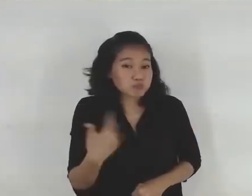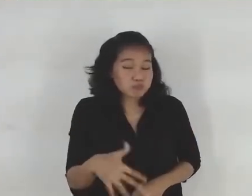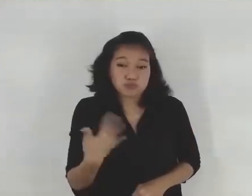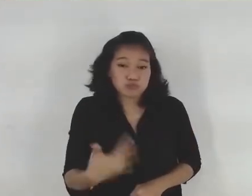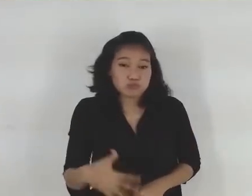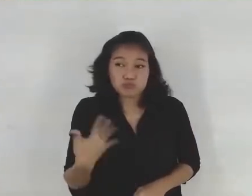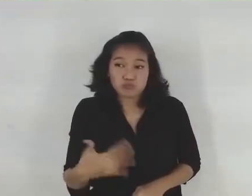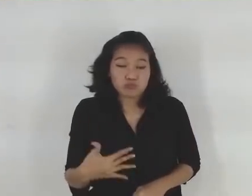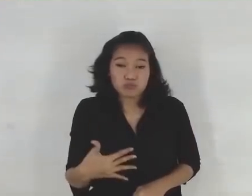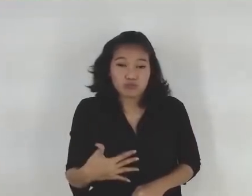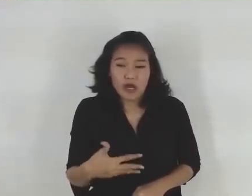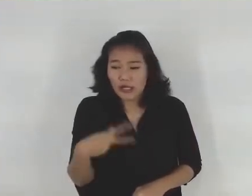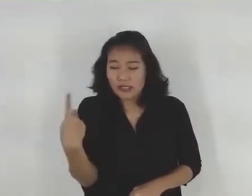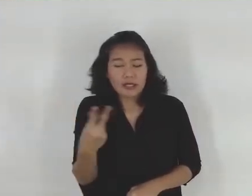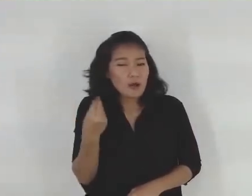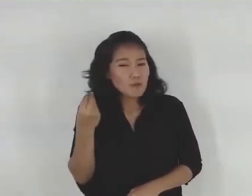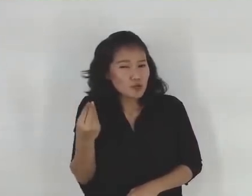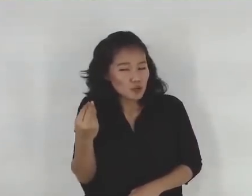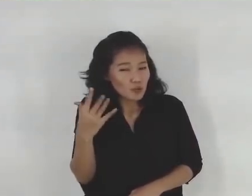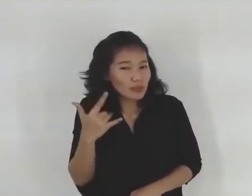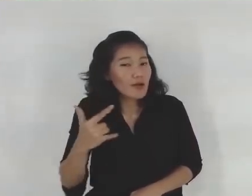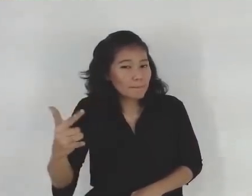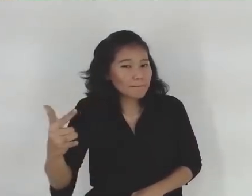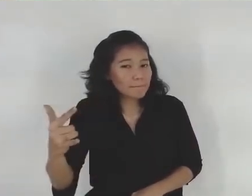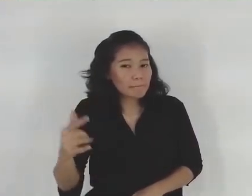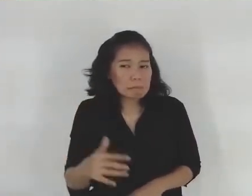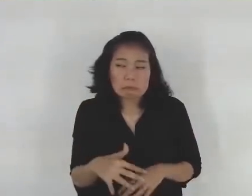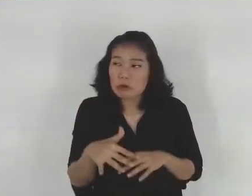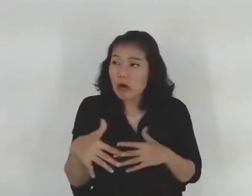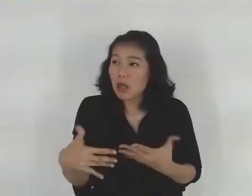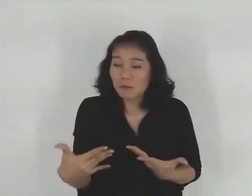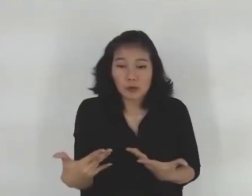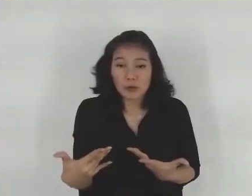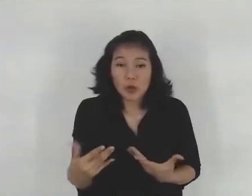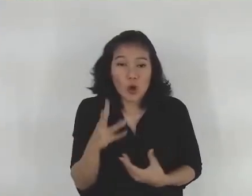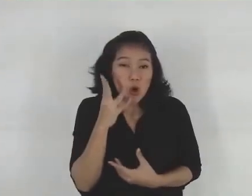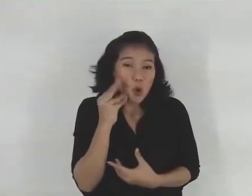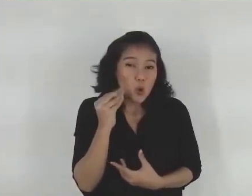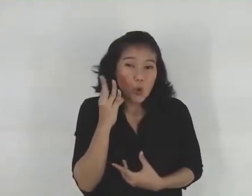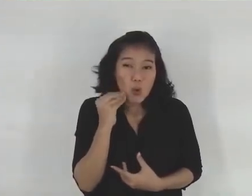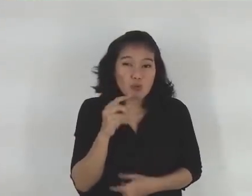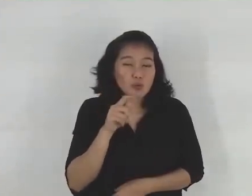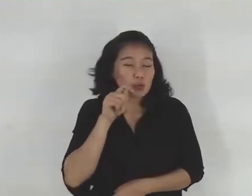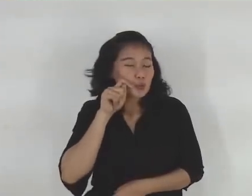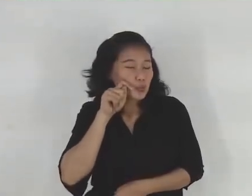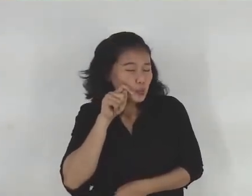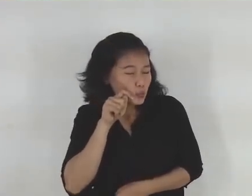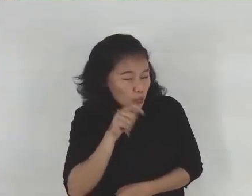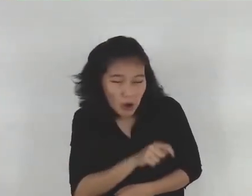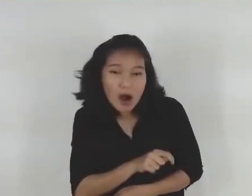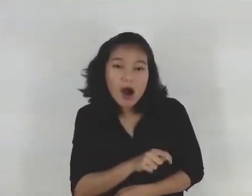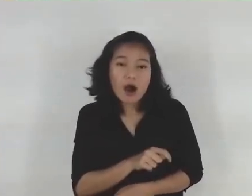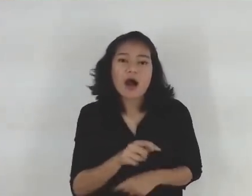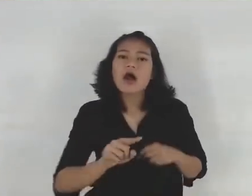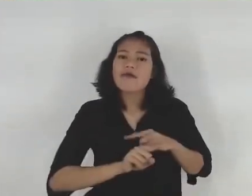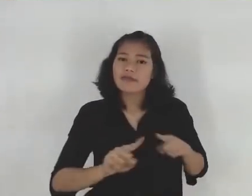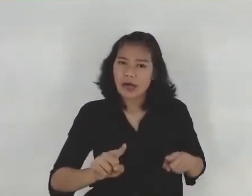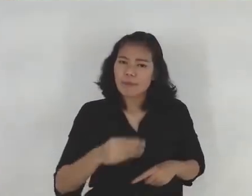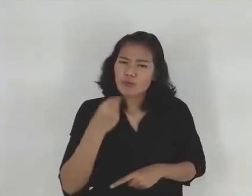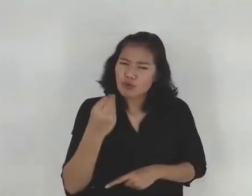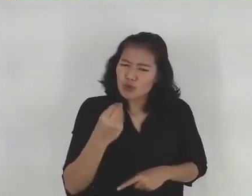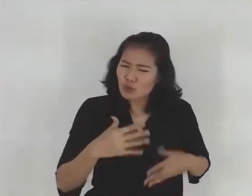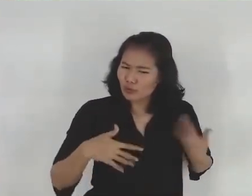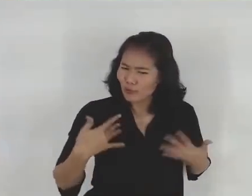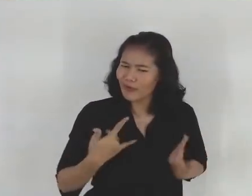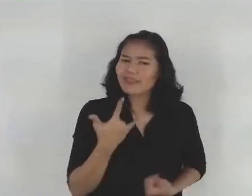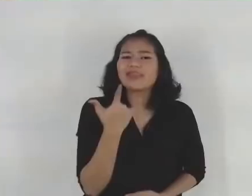waktu Penantian walaupun sudah di usia sangat lanjut sukacita Penantian